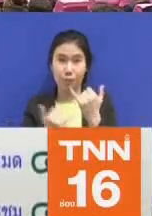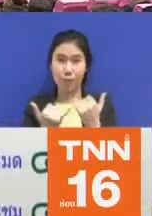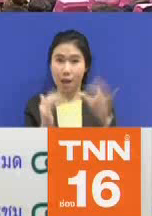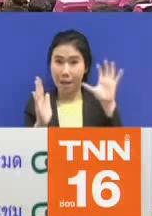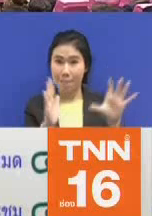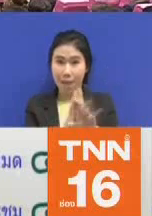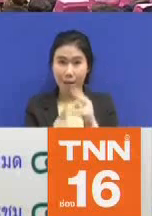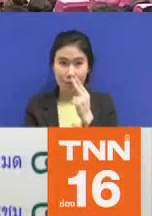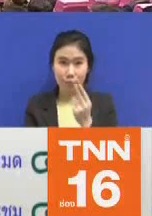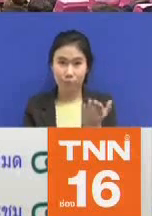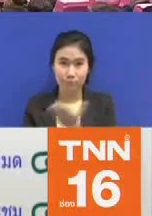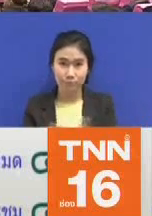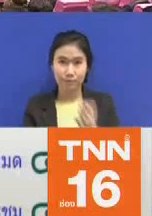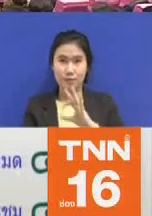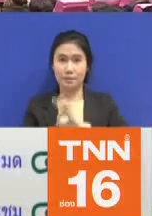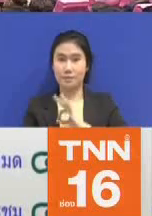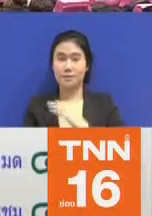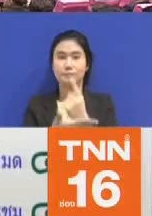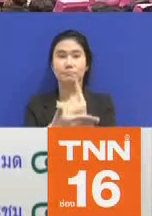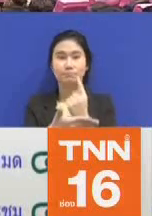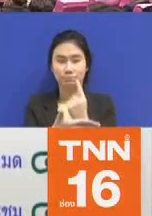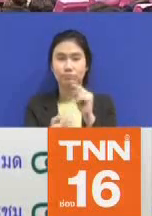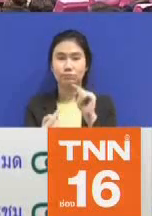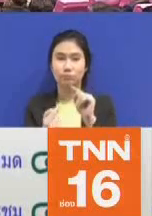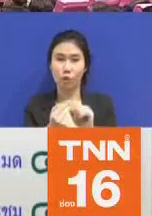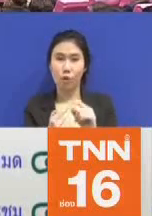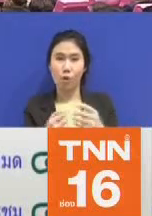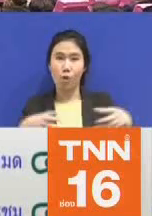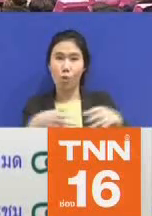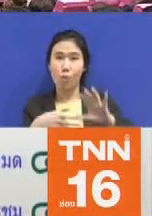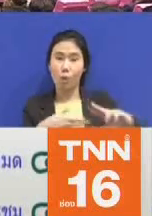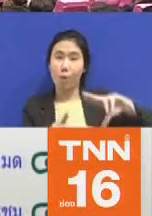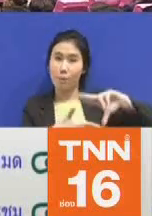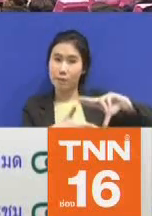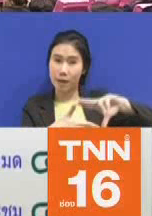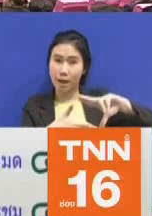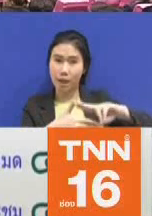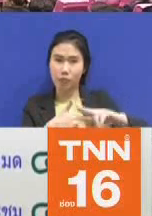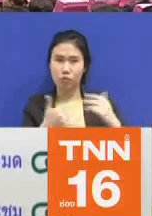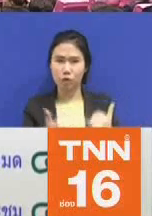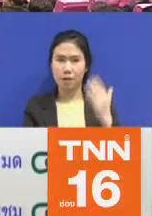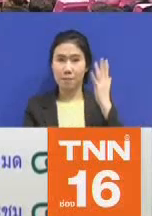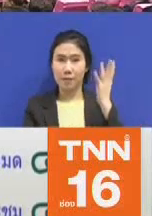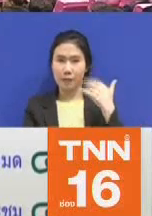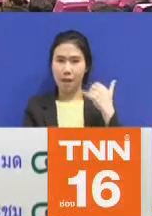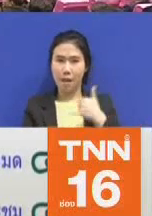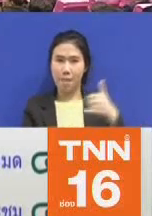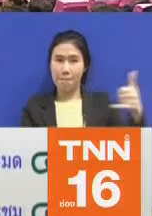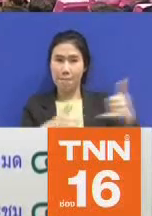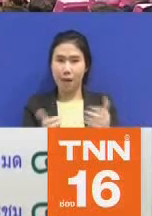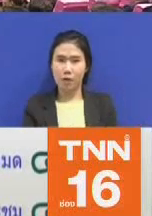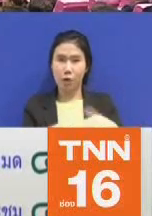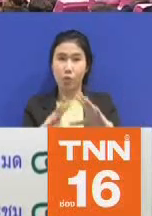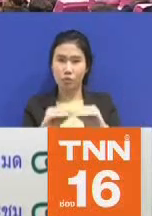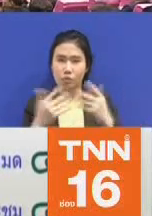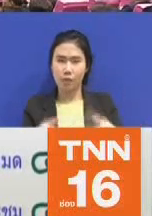นี่นะครับเป็นบรรยากาศภายในห้องประชุมสมาชิกสภาผู้แทนราษฎรนัดแรกนะครับเพื่อเลือกตำแหน่งประธานและรองประธานสภาผู้แทนราษฎ